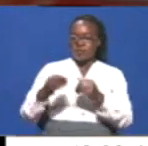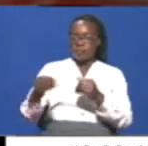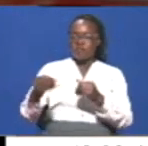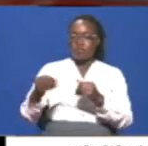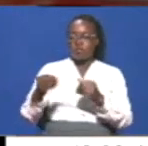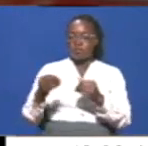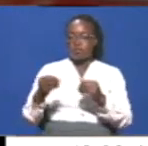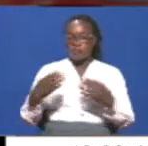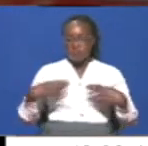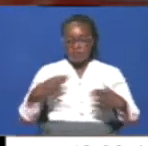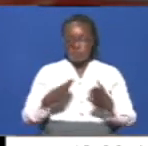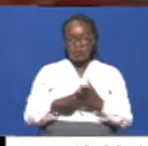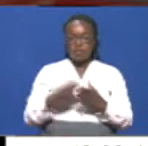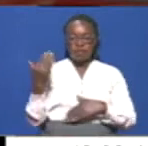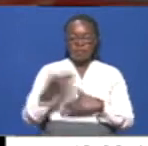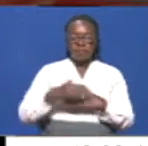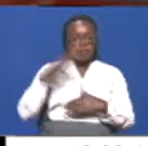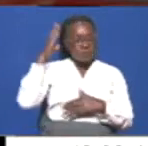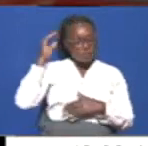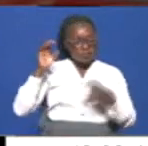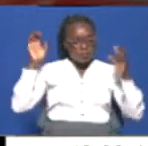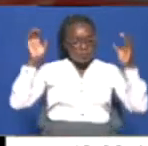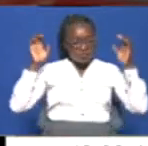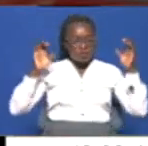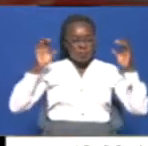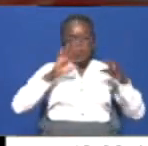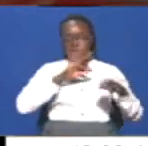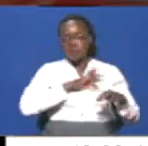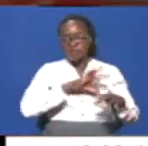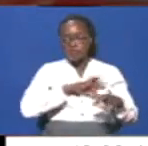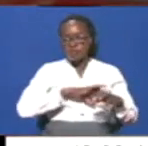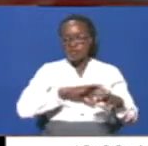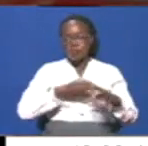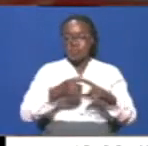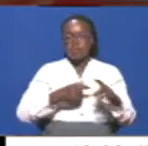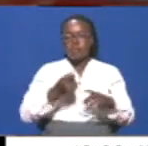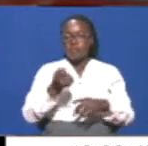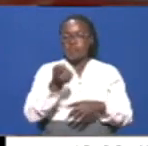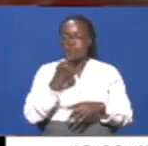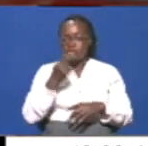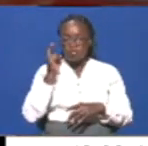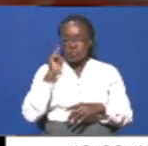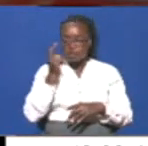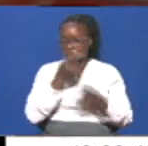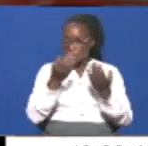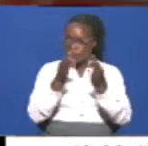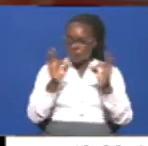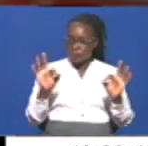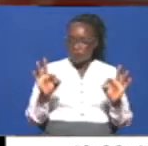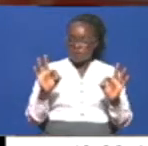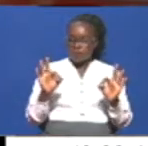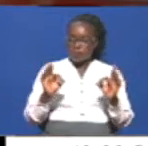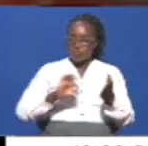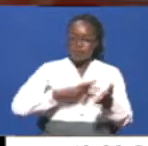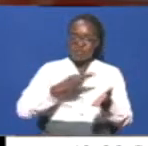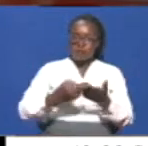wakazi wa maeneo ya mipaka ya Somalia na Ethiopia wamenufaika na huduma za matibabu ya macho bila malipo yaliyofadhiliwa na